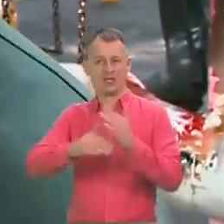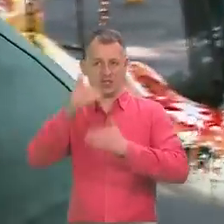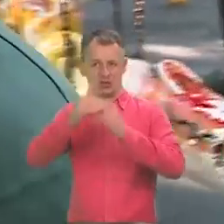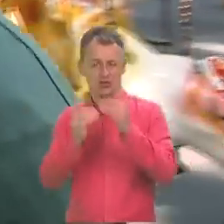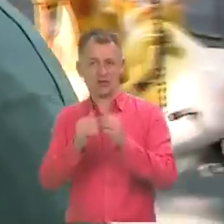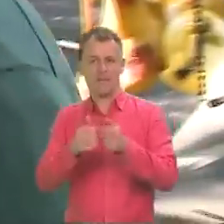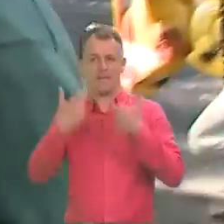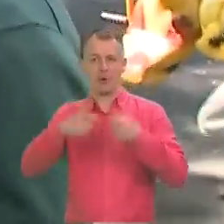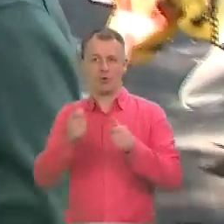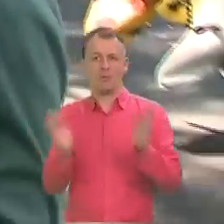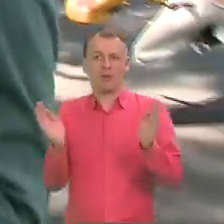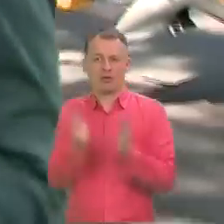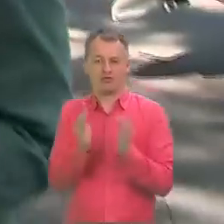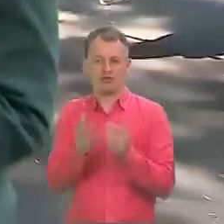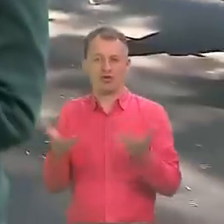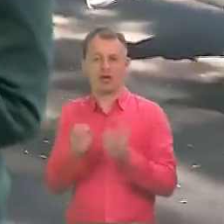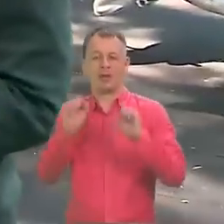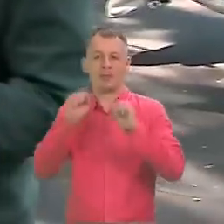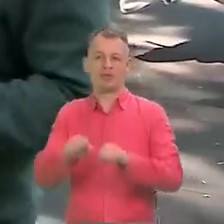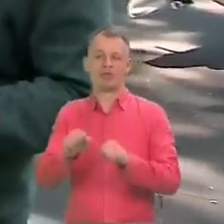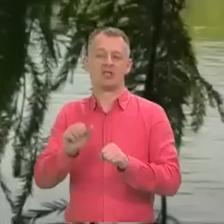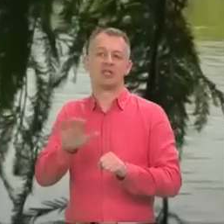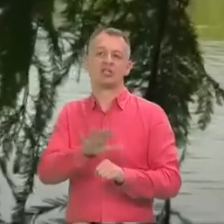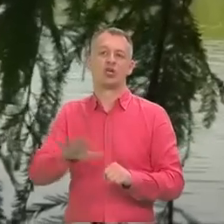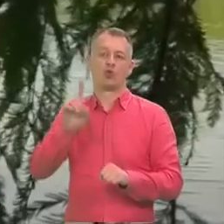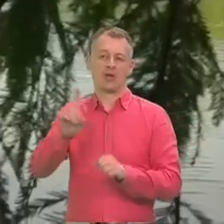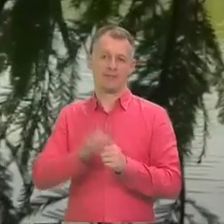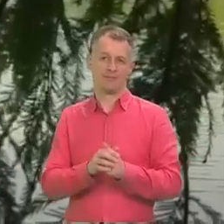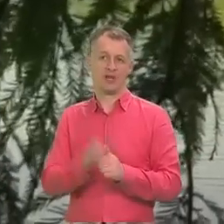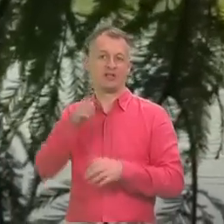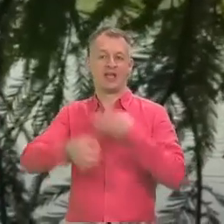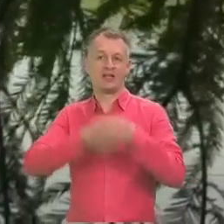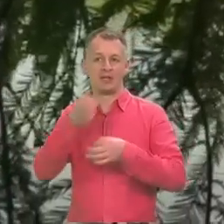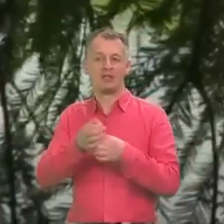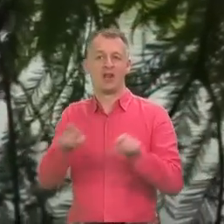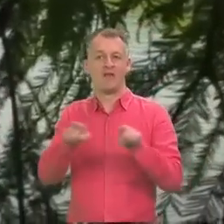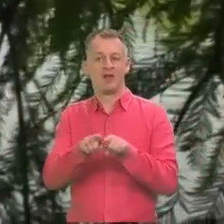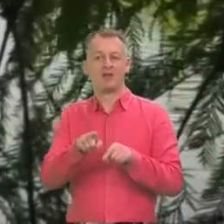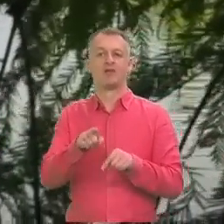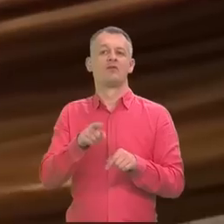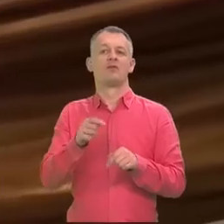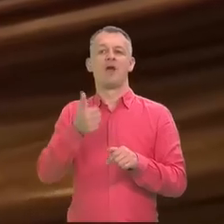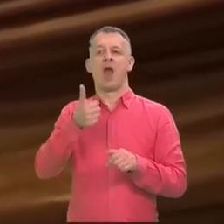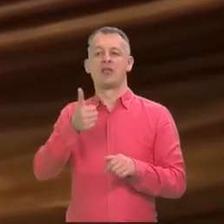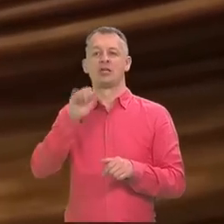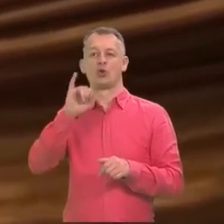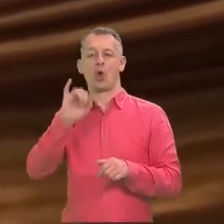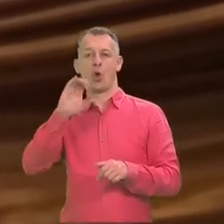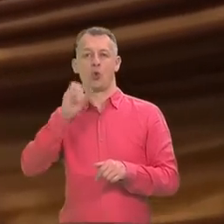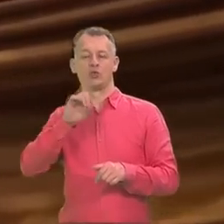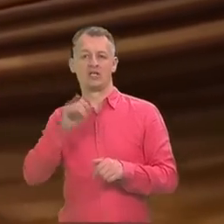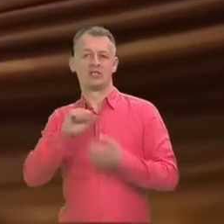mici dimensiuni și care aparțin de sectoare. Așa se explică de ce parcuri precum Alexandru Ioan Cuza, Moghioroș sau